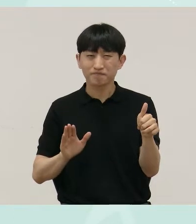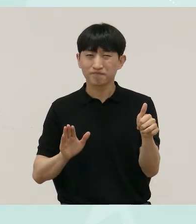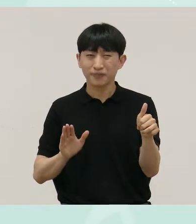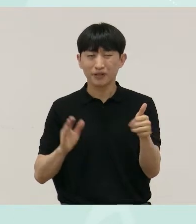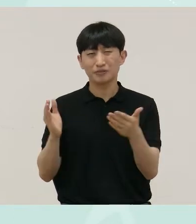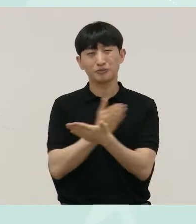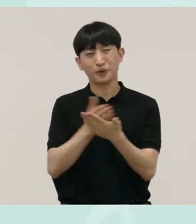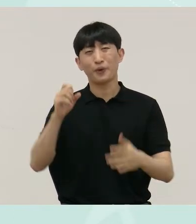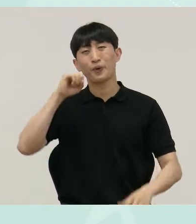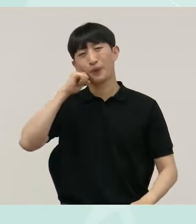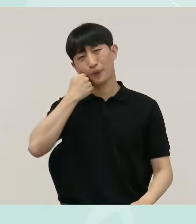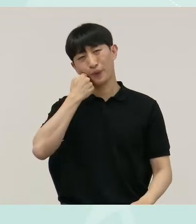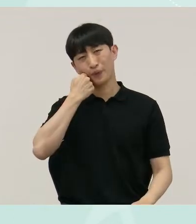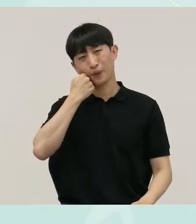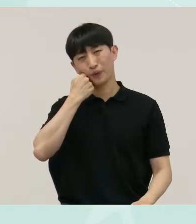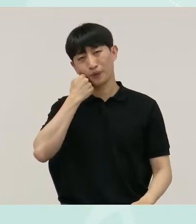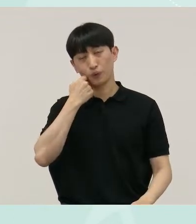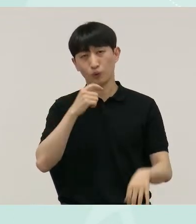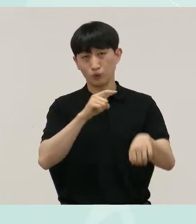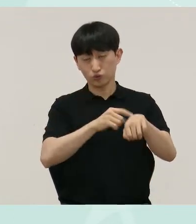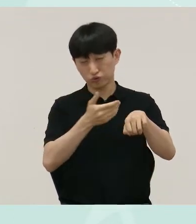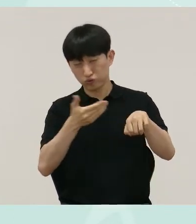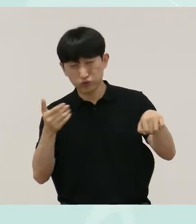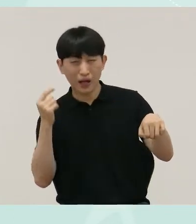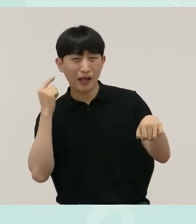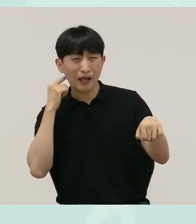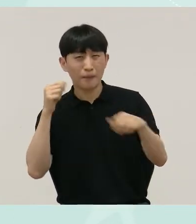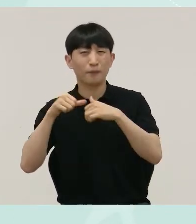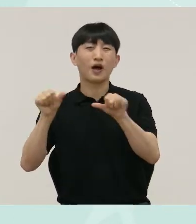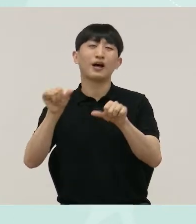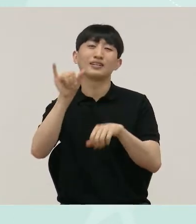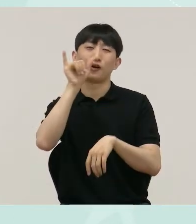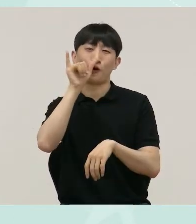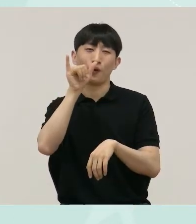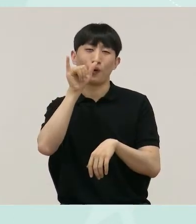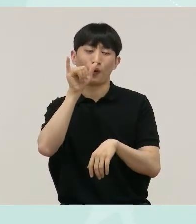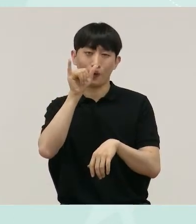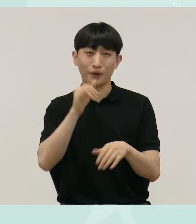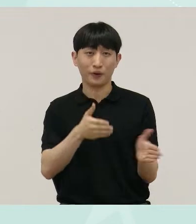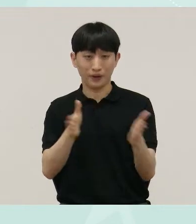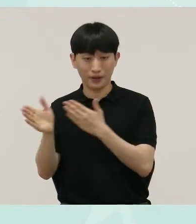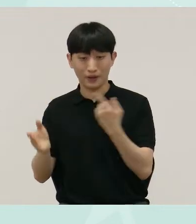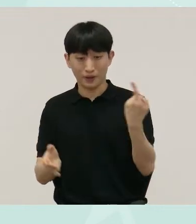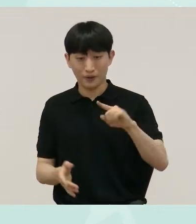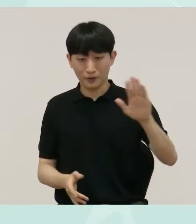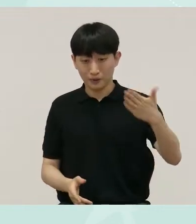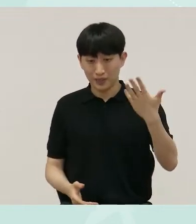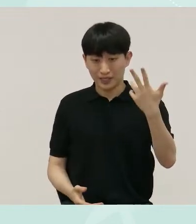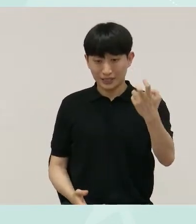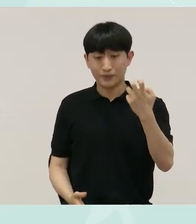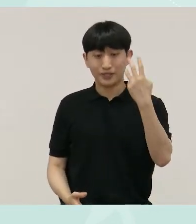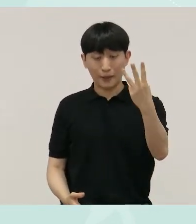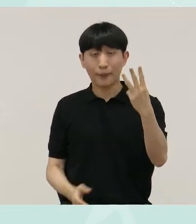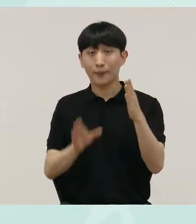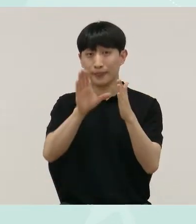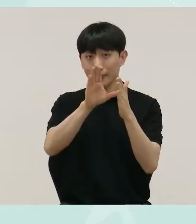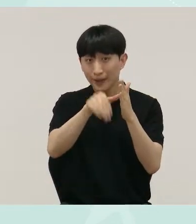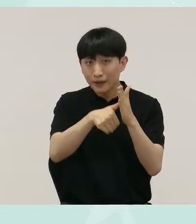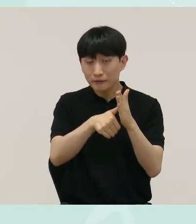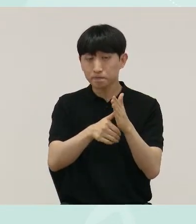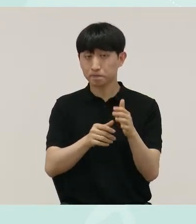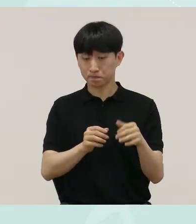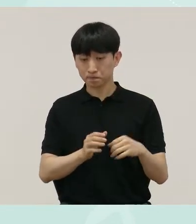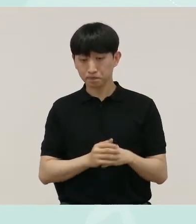고장이 나는 일이 벌어졌습니다. 그래서 이제 1973년도에 우리 잘 아는 하우스 선생님께서 그 부분에